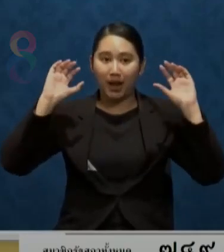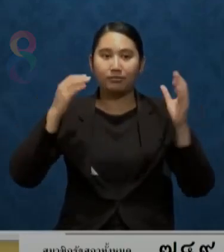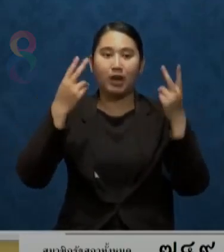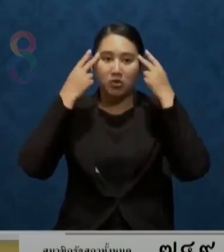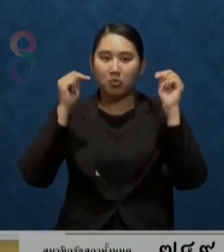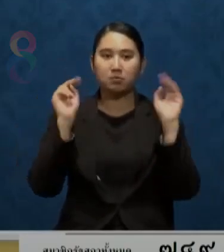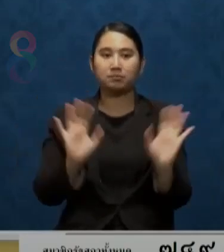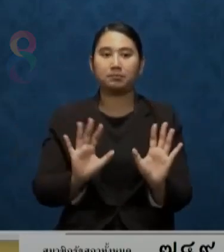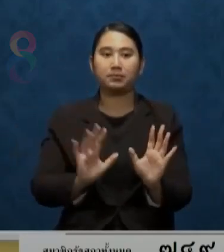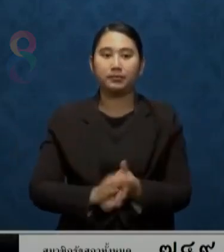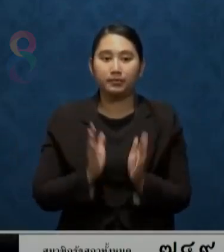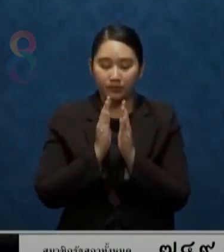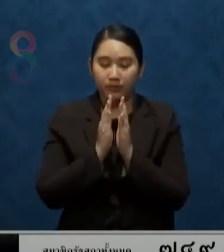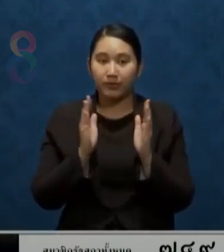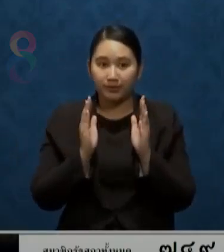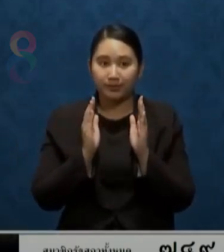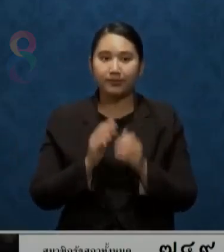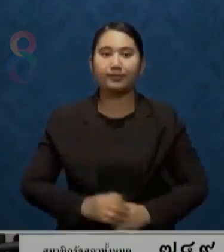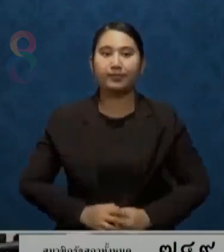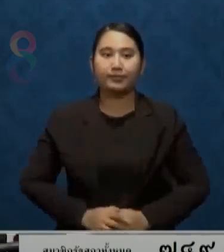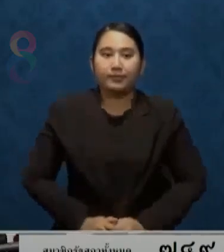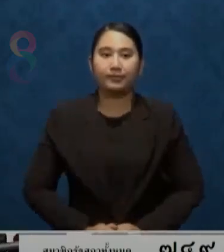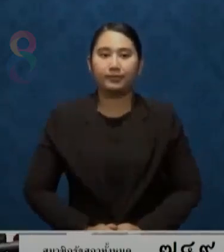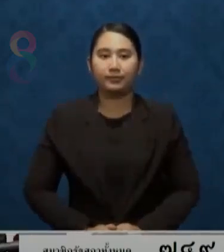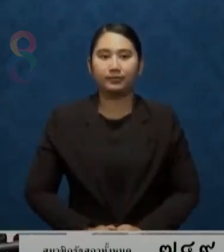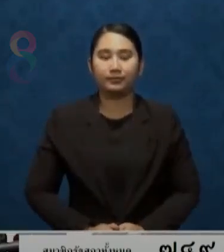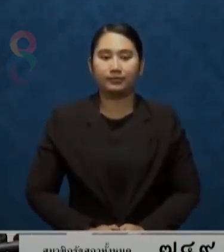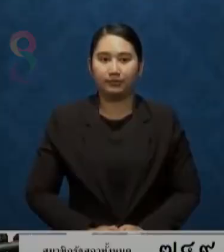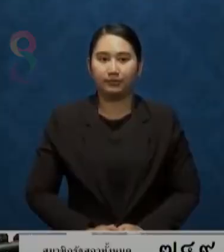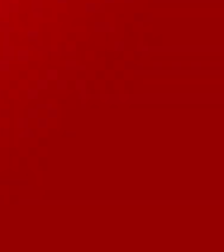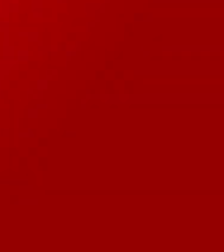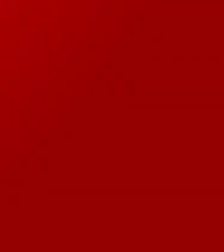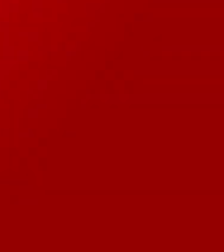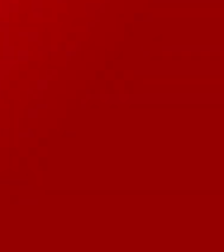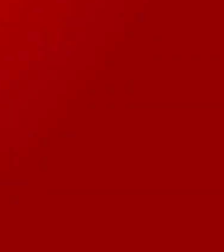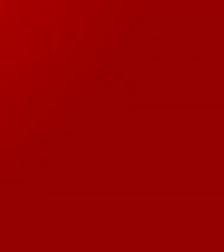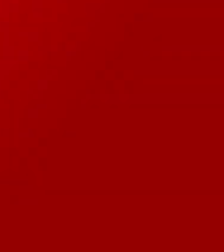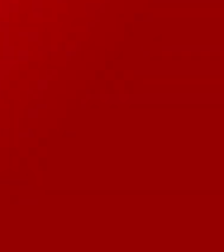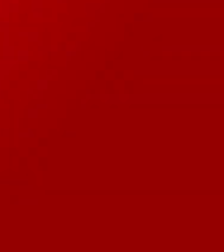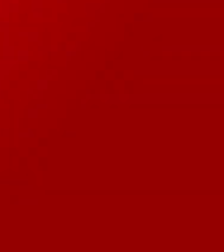นายกรัฐมนตรีด้วยครับขอบพระคุณครับท่านประธานครับ ครับขอบคุณครับท่านเสรีครับก่อนที่